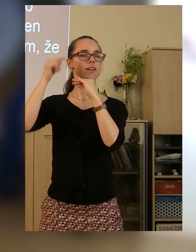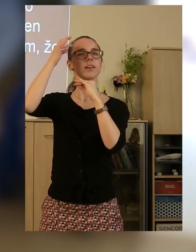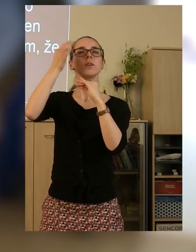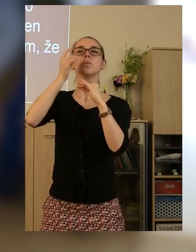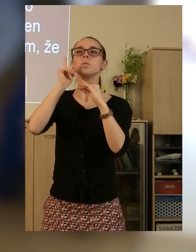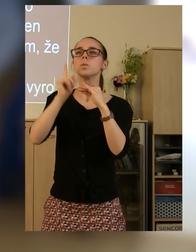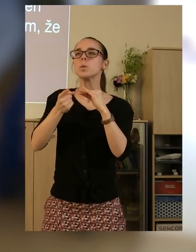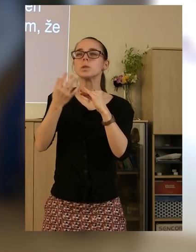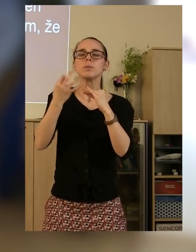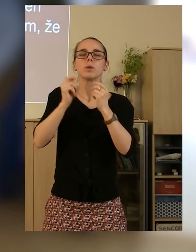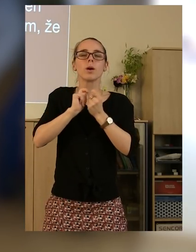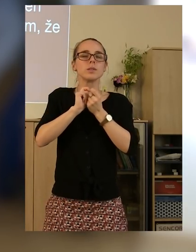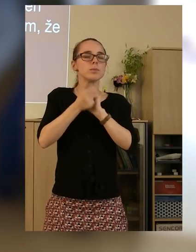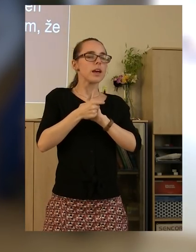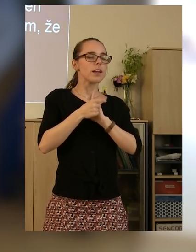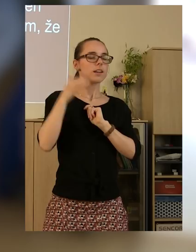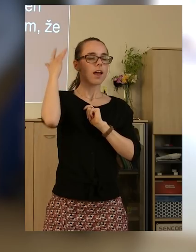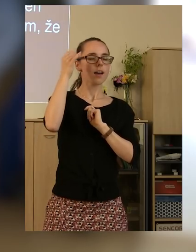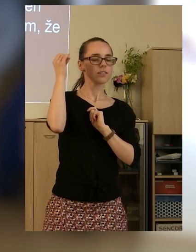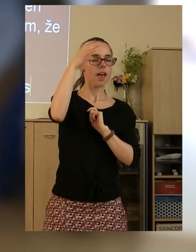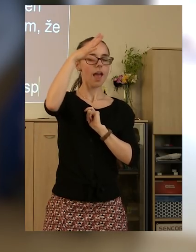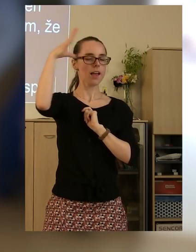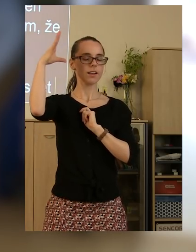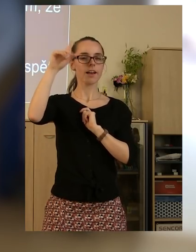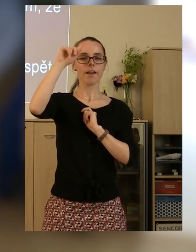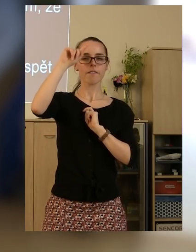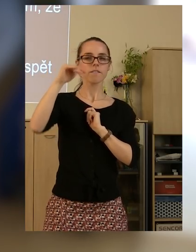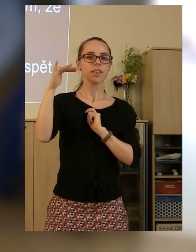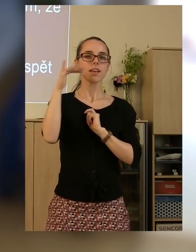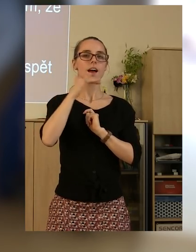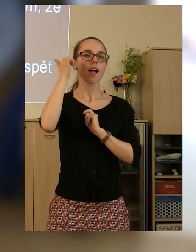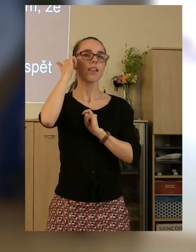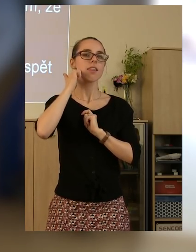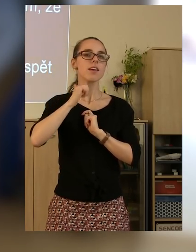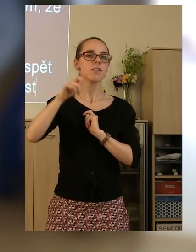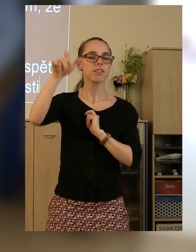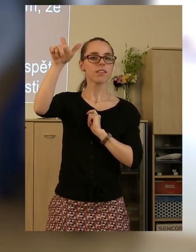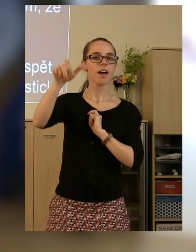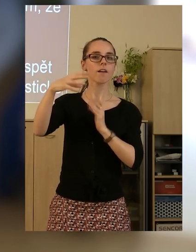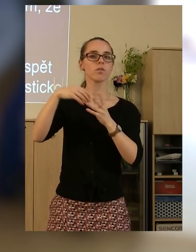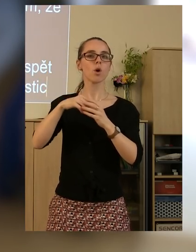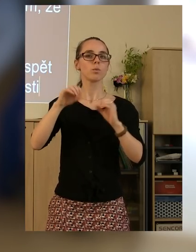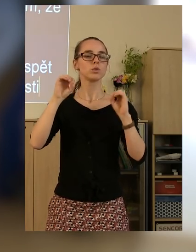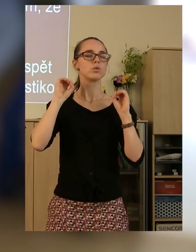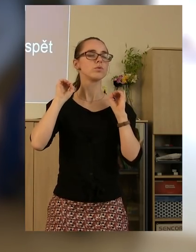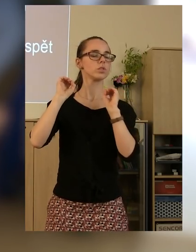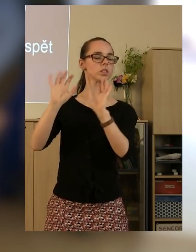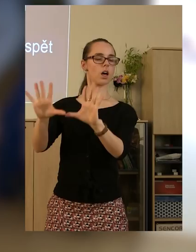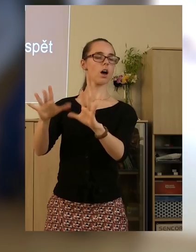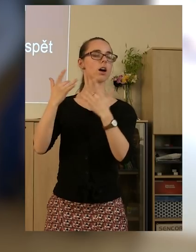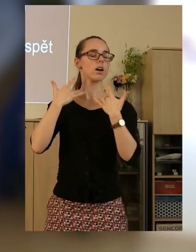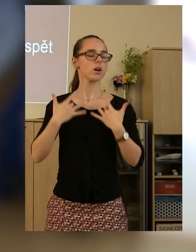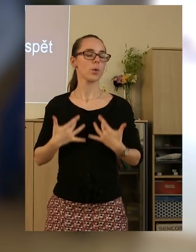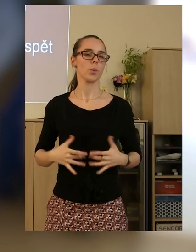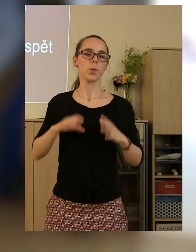dospět do toho stavu, ve kterém jsou mystikové, kteří říkají, odevzdávám. Odevzdávám se,